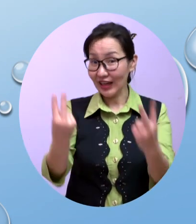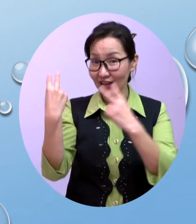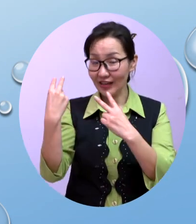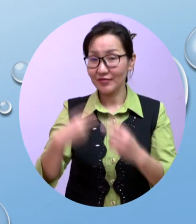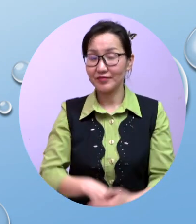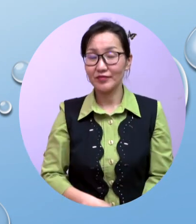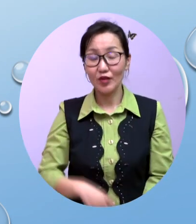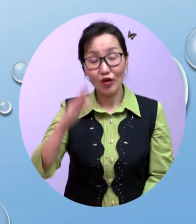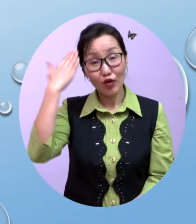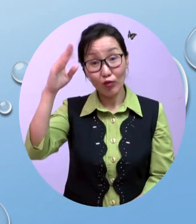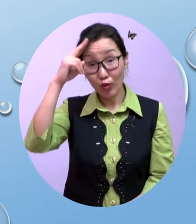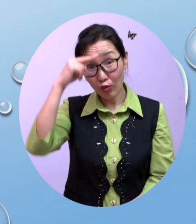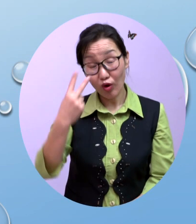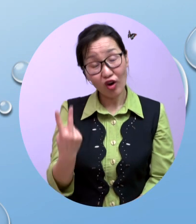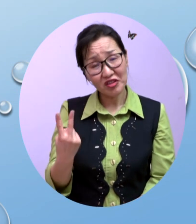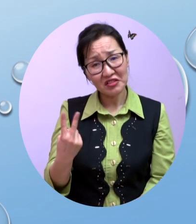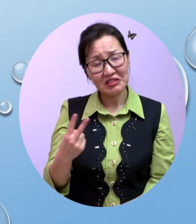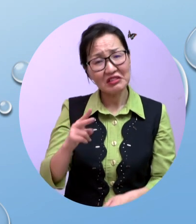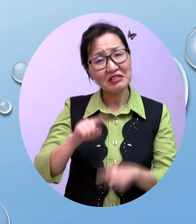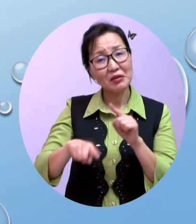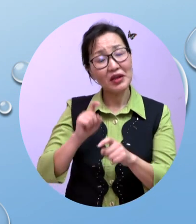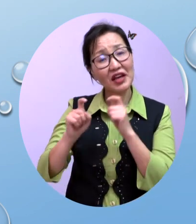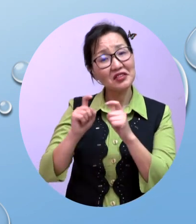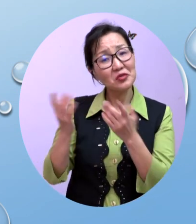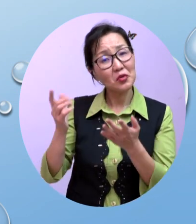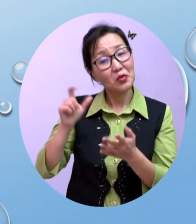За, өвөө хүү хоёр ямар харилцаатай хүмүүс юм бол?